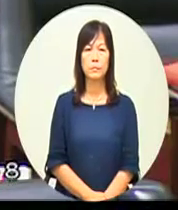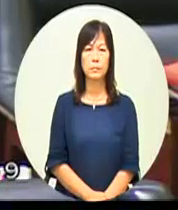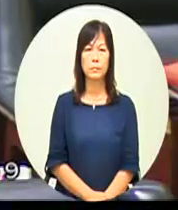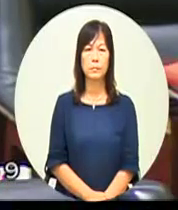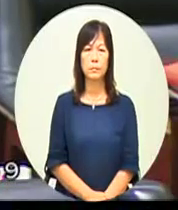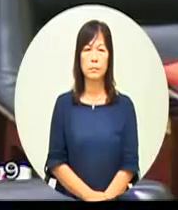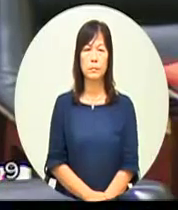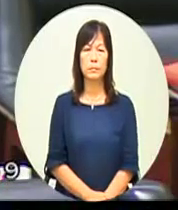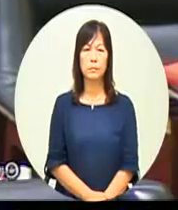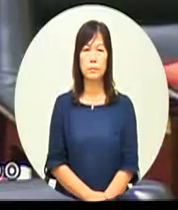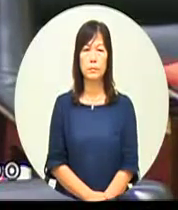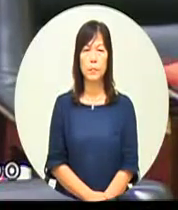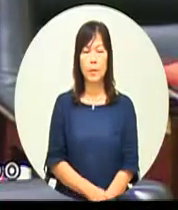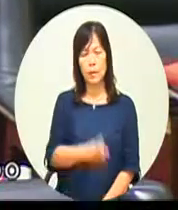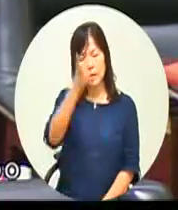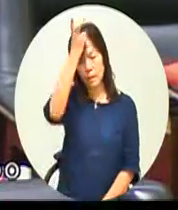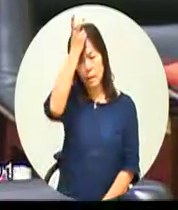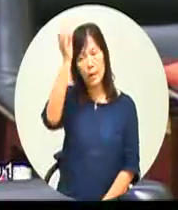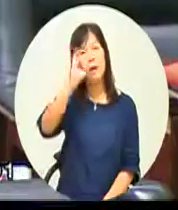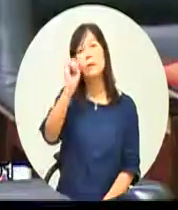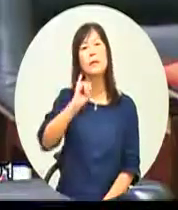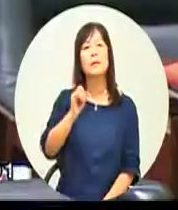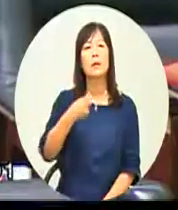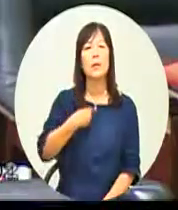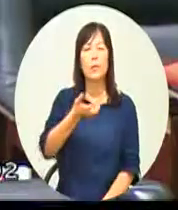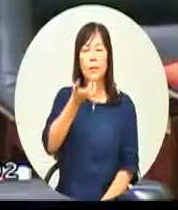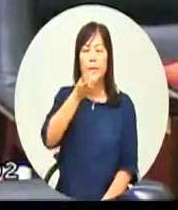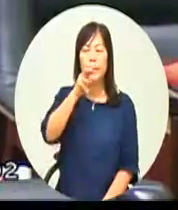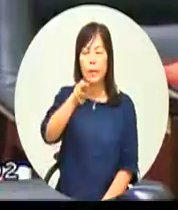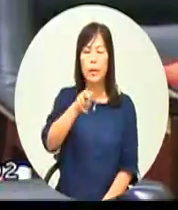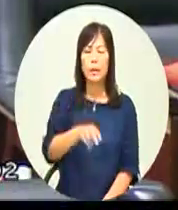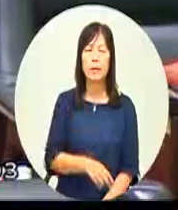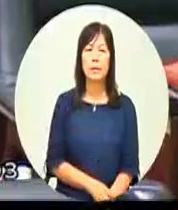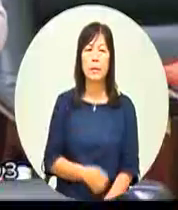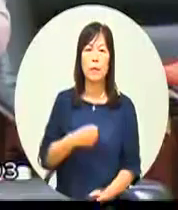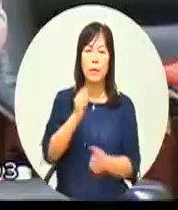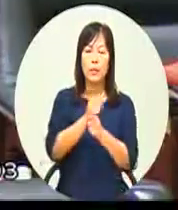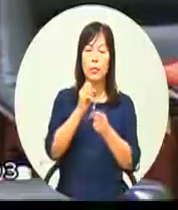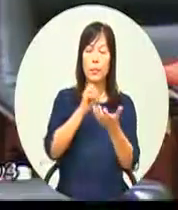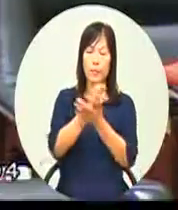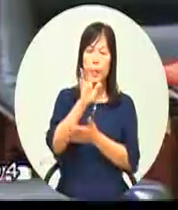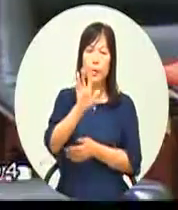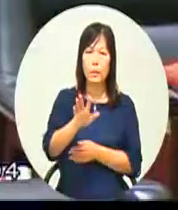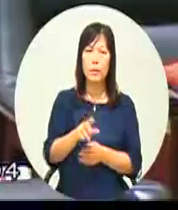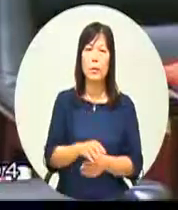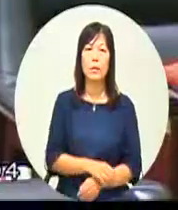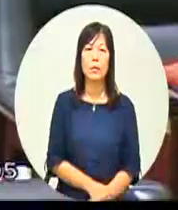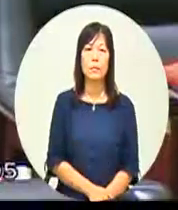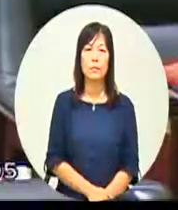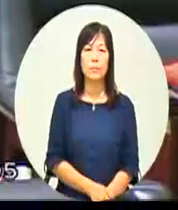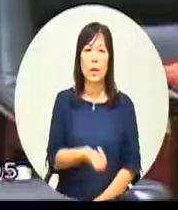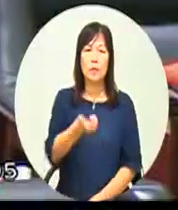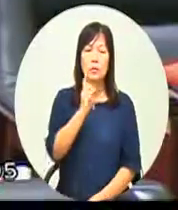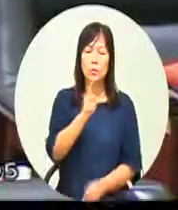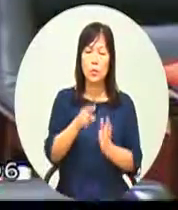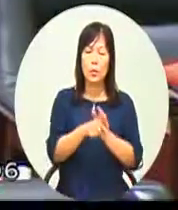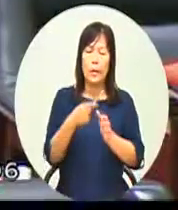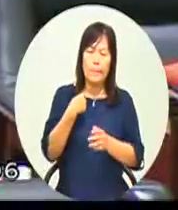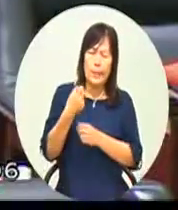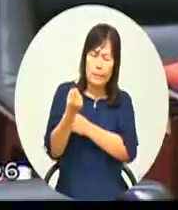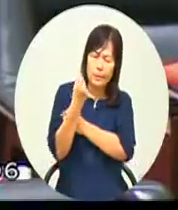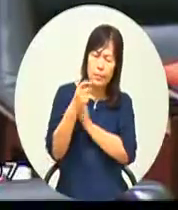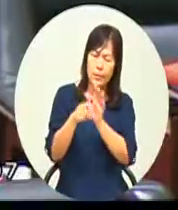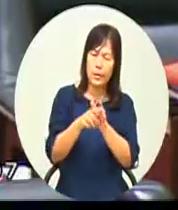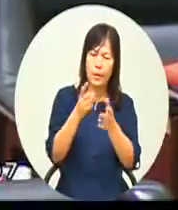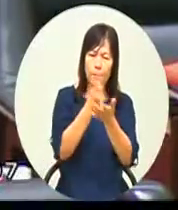那个曾局长，本席有看我们的业务报告，那前也有说哈，我们要积极结合